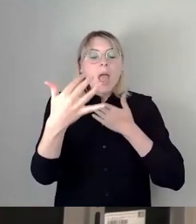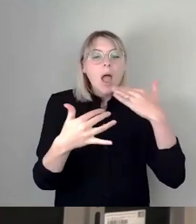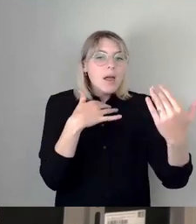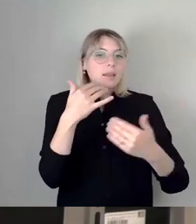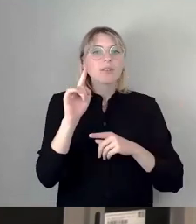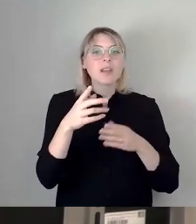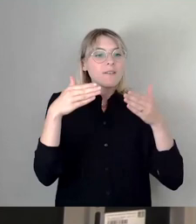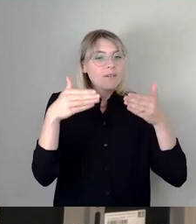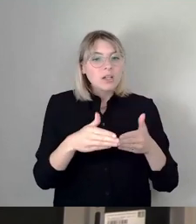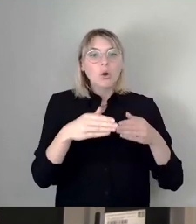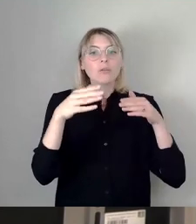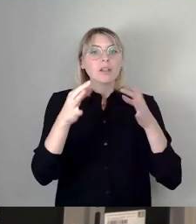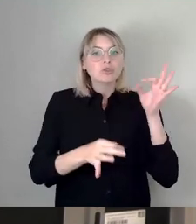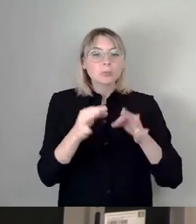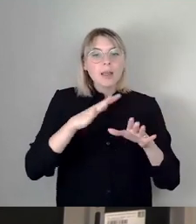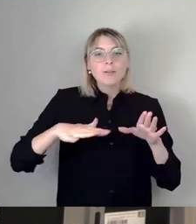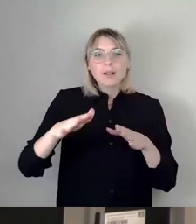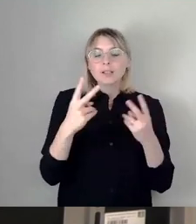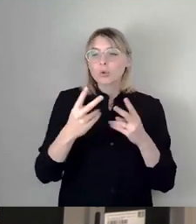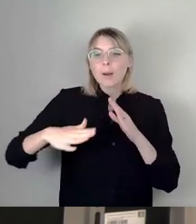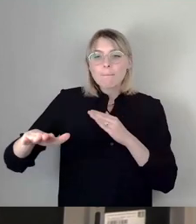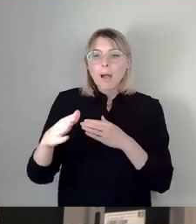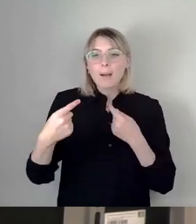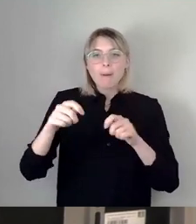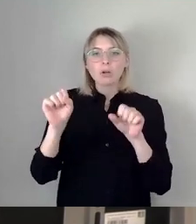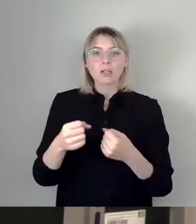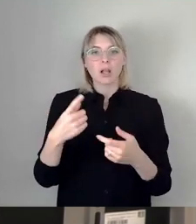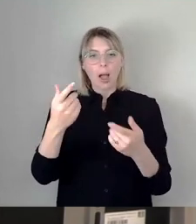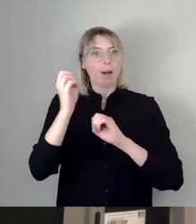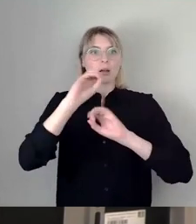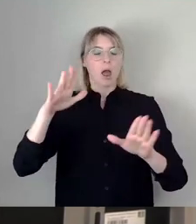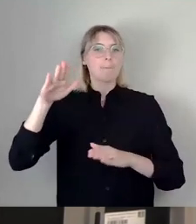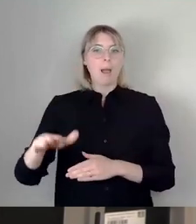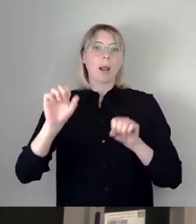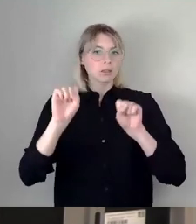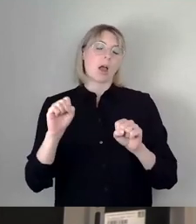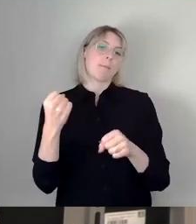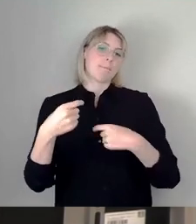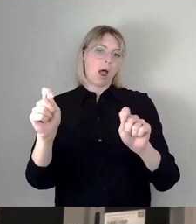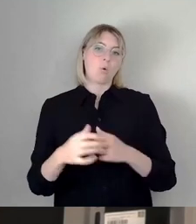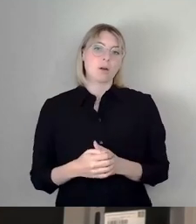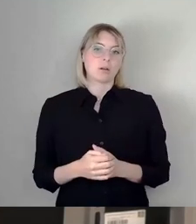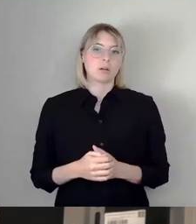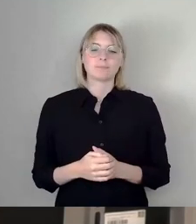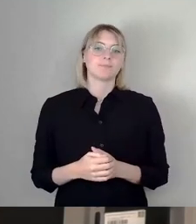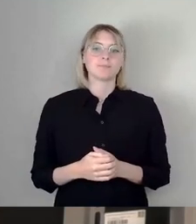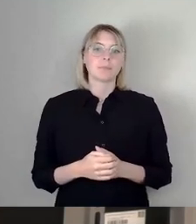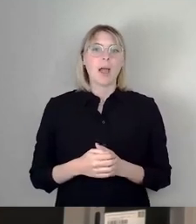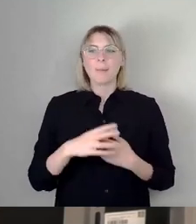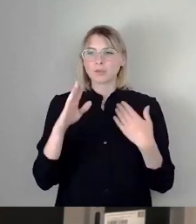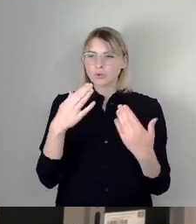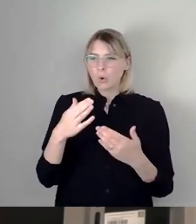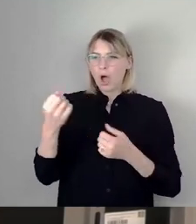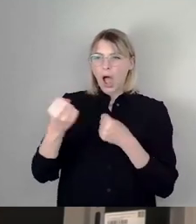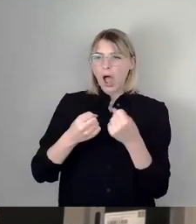Park bauen könnte. Aber natürlich einen Parkplatz kann man dorthin bauen. Also so viel ich weiß, sind die Autos noch nicht ganz so leise. Die machen